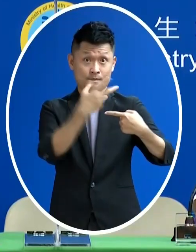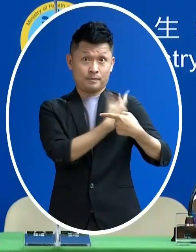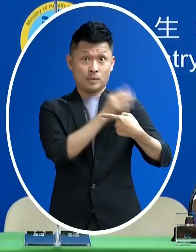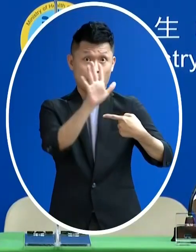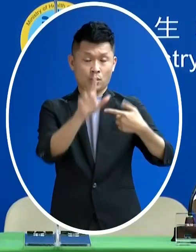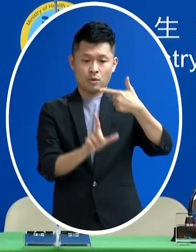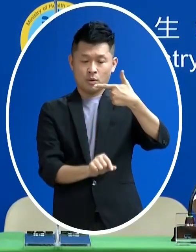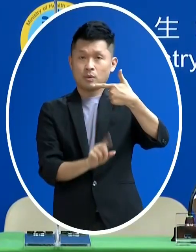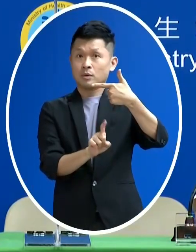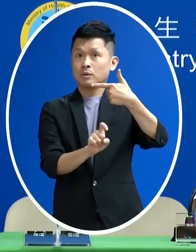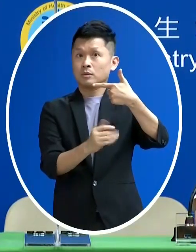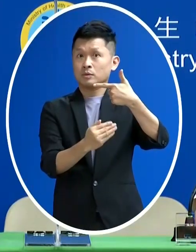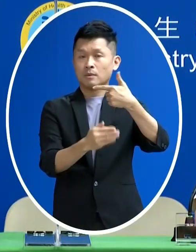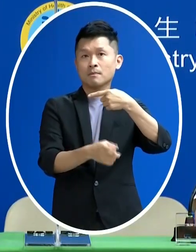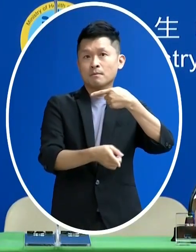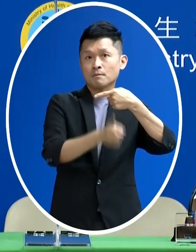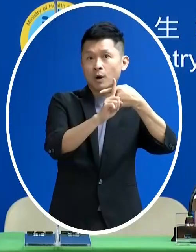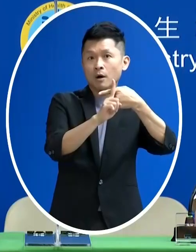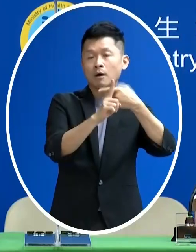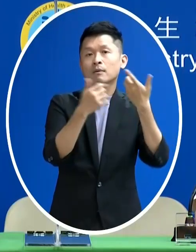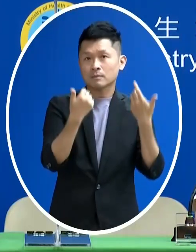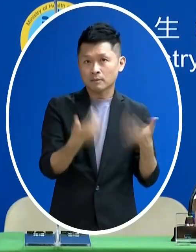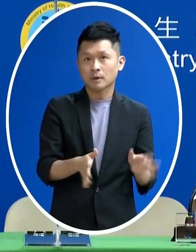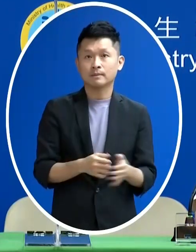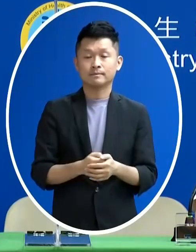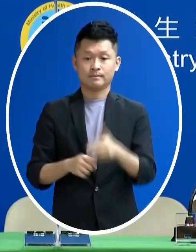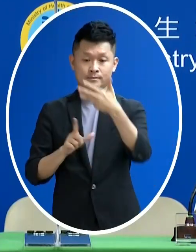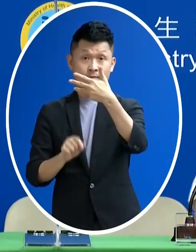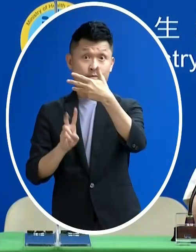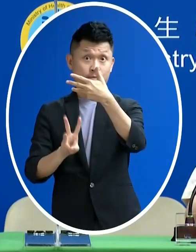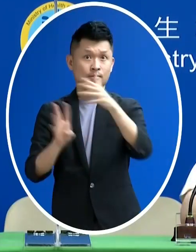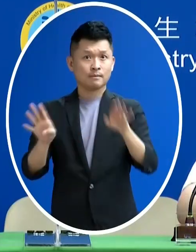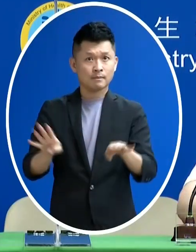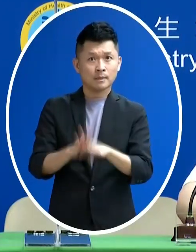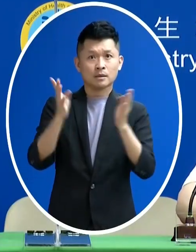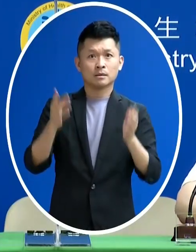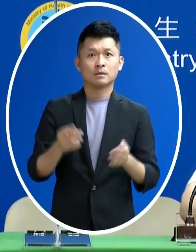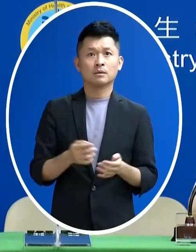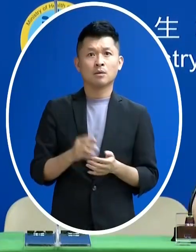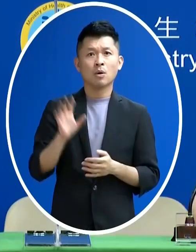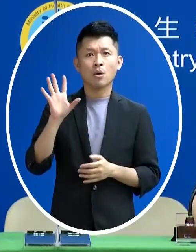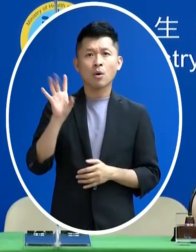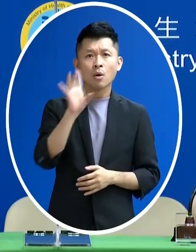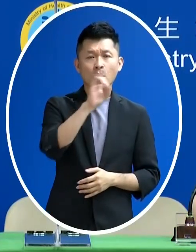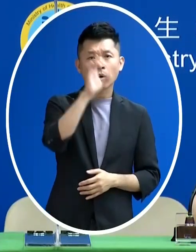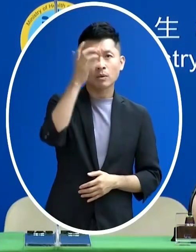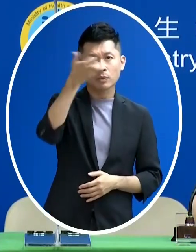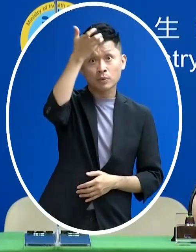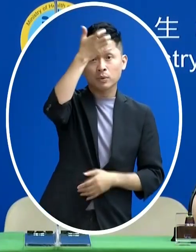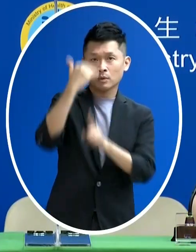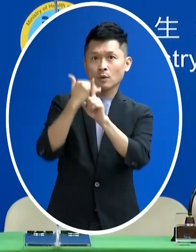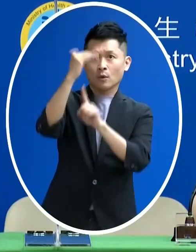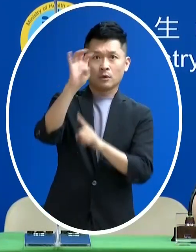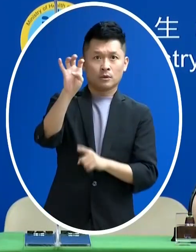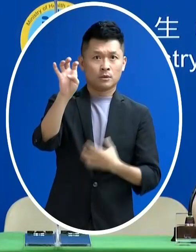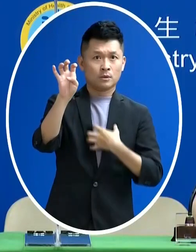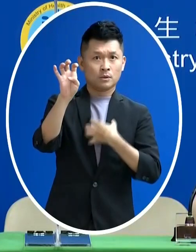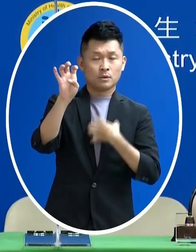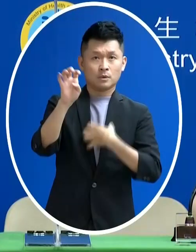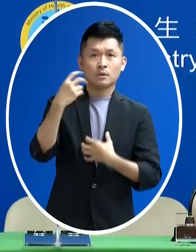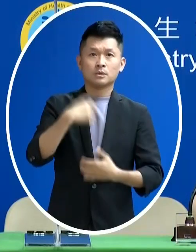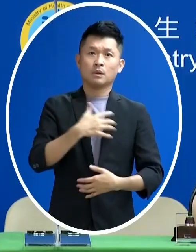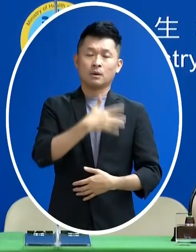在6月19号也确诊过新冠，8月3号开始有间歇性的高烧，会到40度，那也有合并